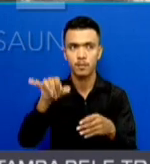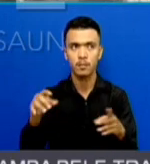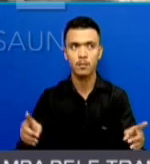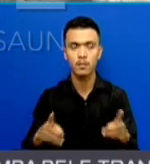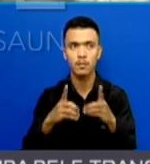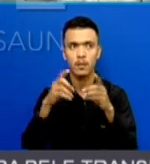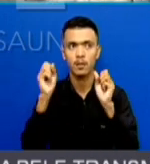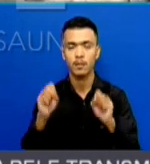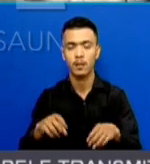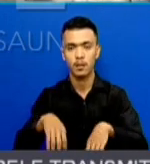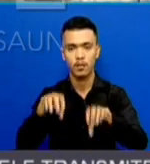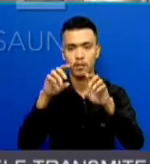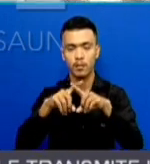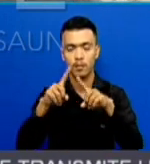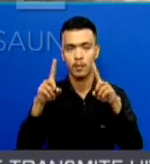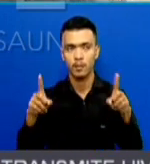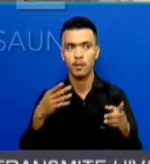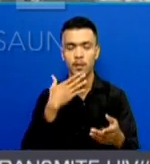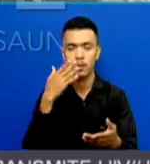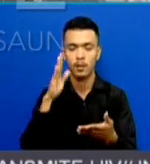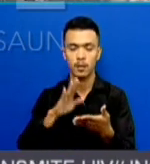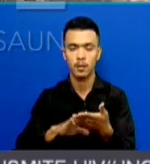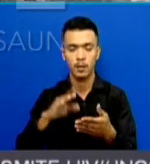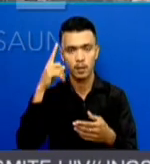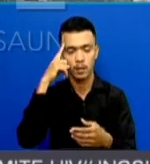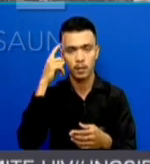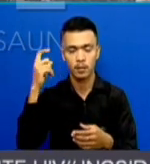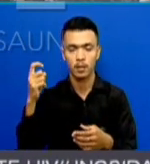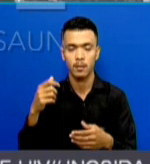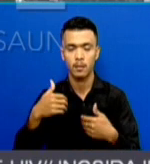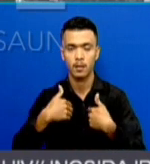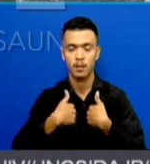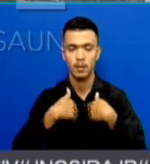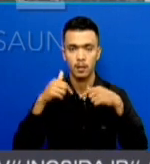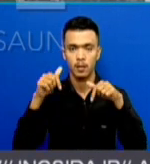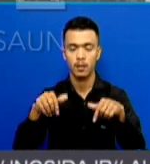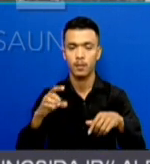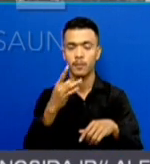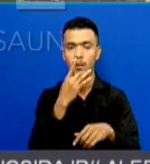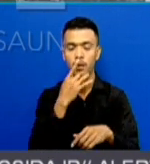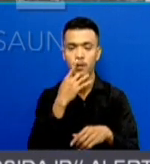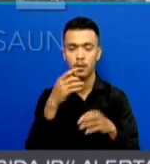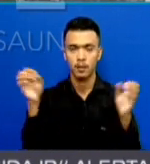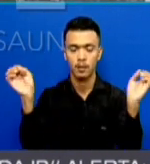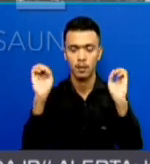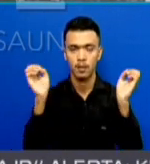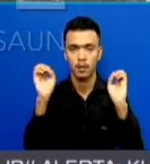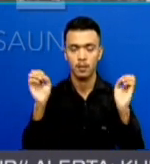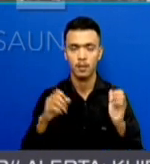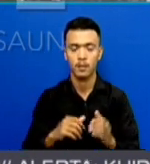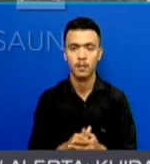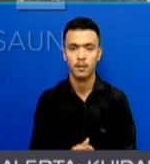bel fansa sangne mebe am senti kondisaun la diak bami, tamba ia ne elektrisidade mus la ia